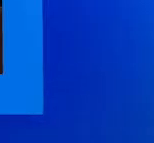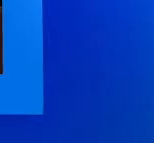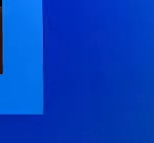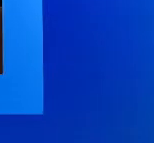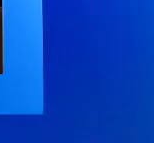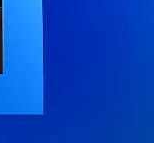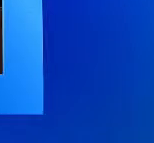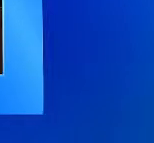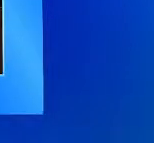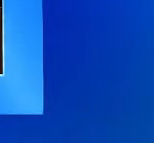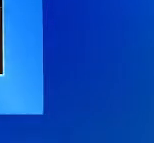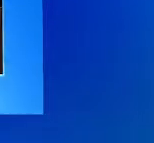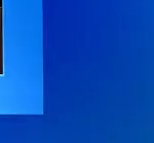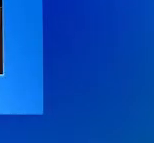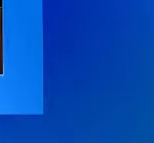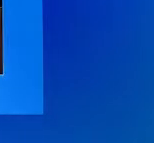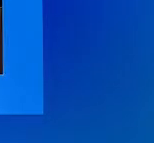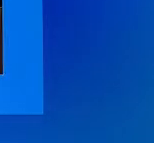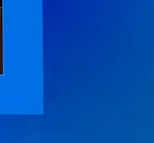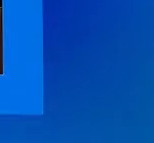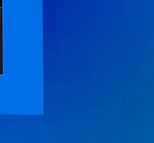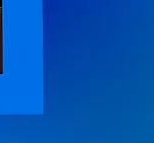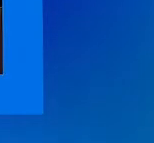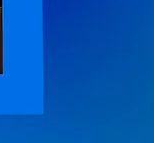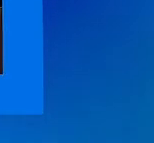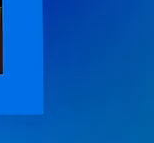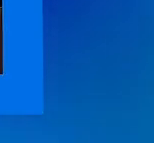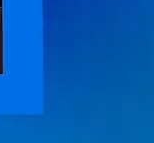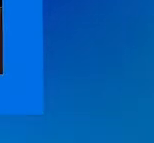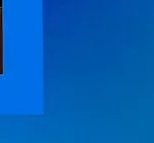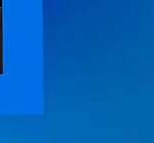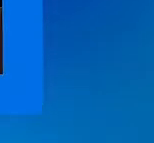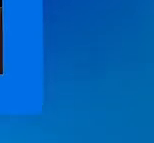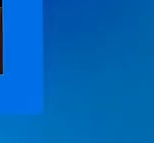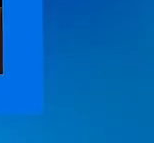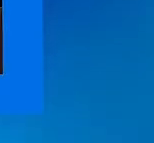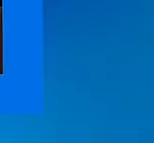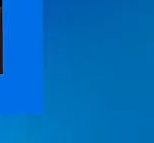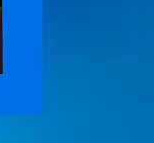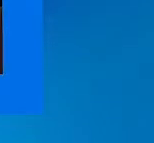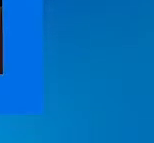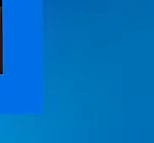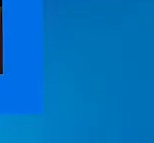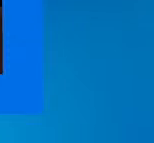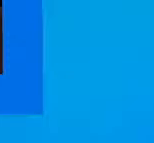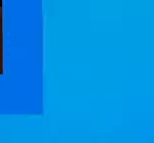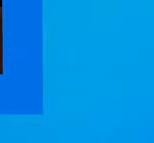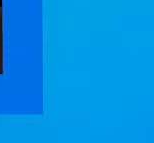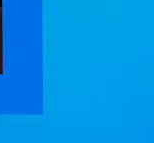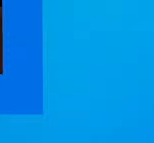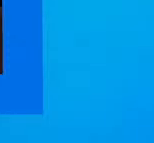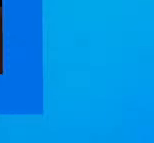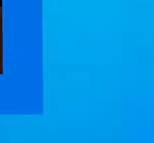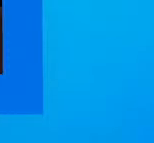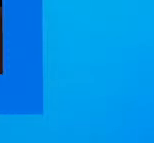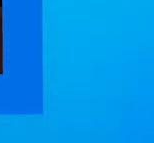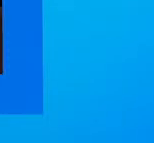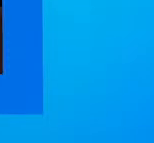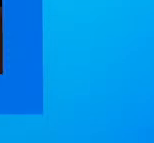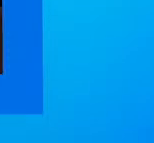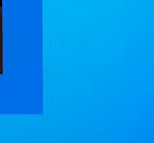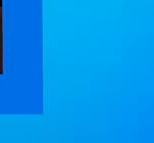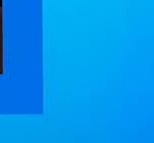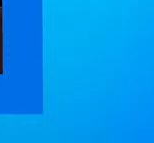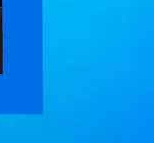est terminé dans le nom de Jésus le siège est terminé dans le nom de